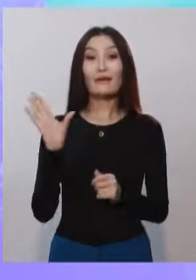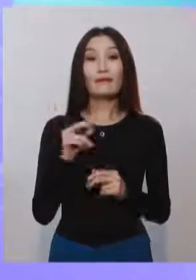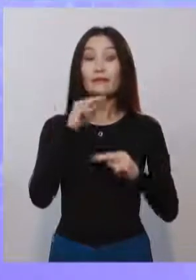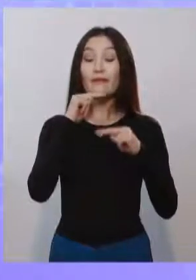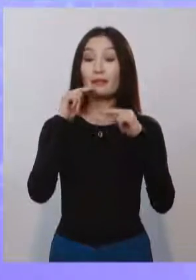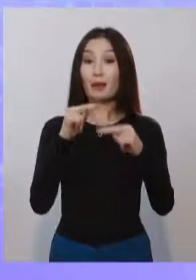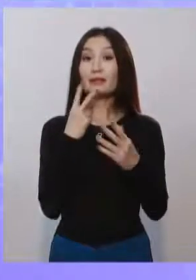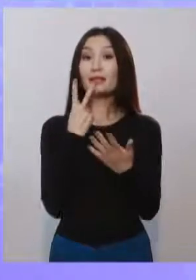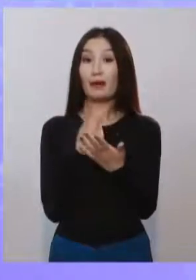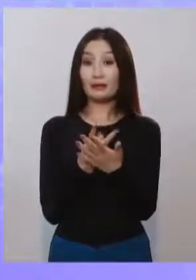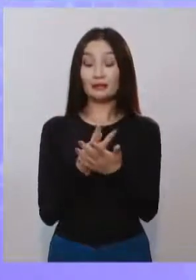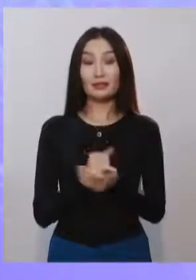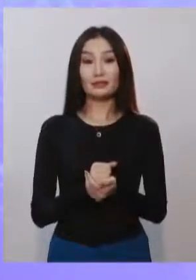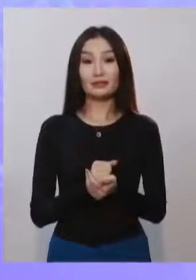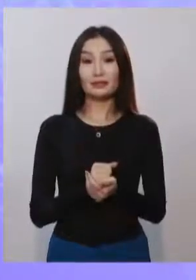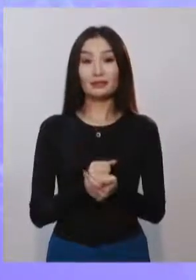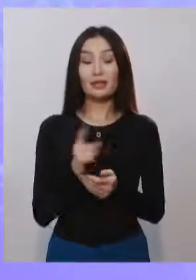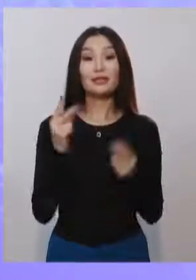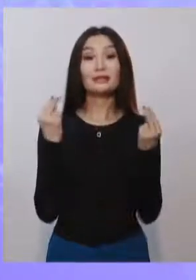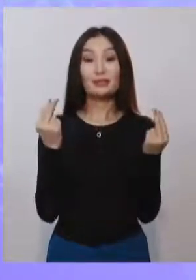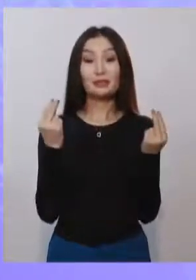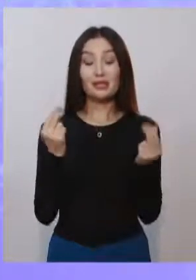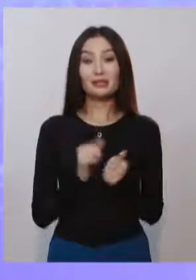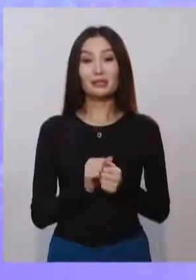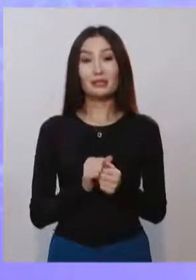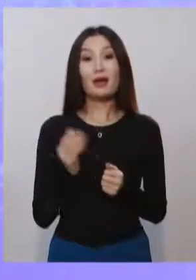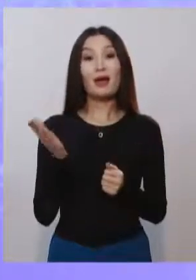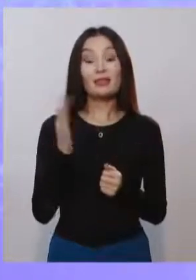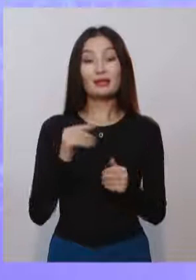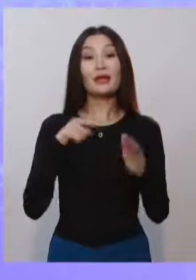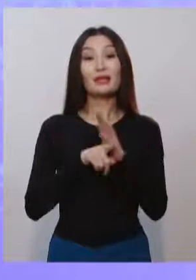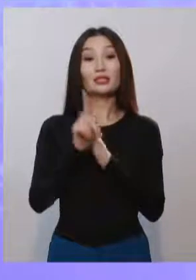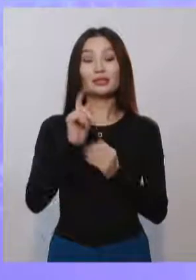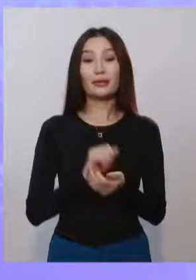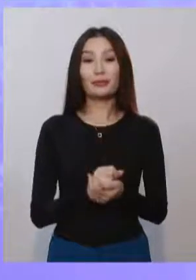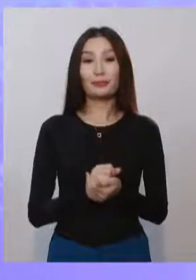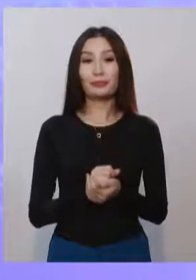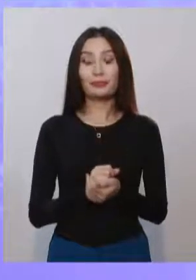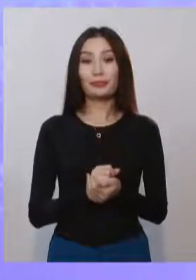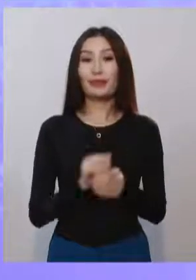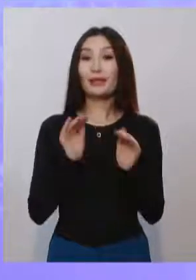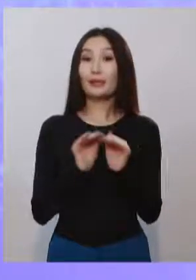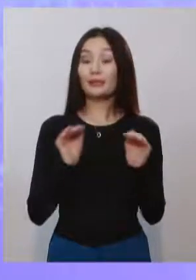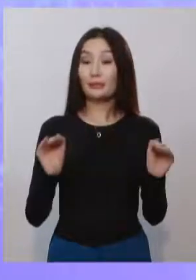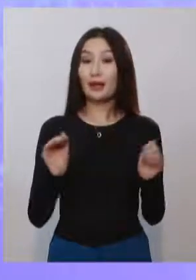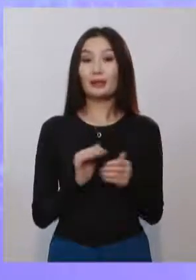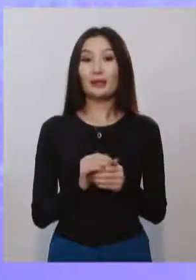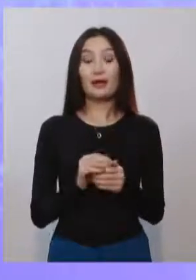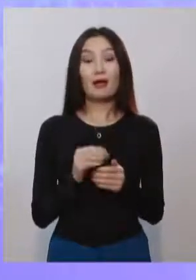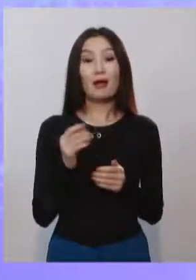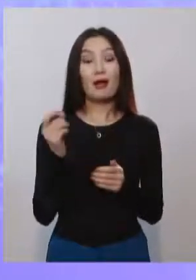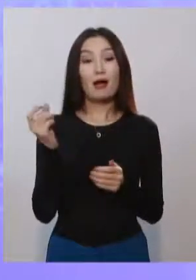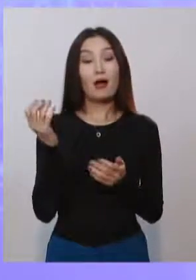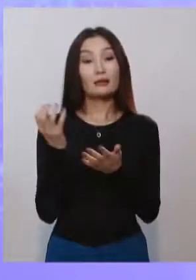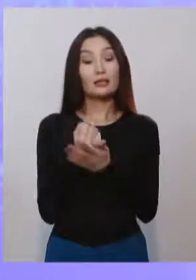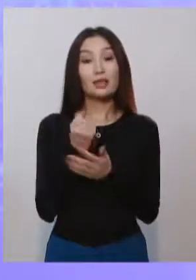глядят замечательно тогда начинаем ребята отгадайте